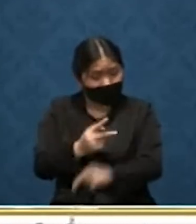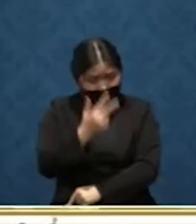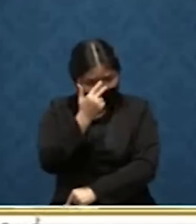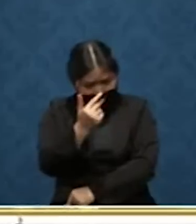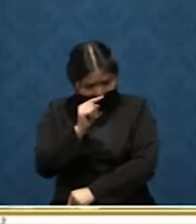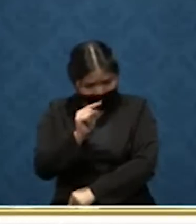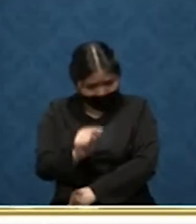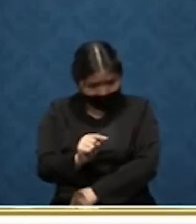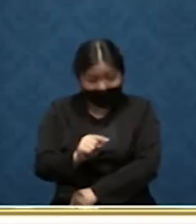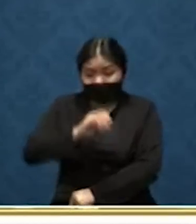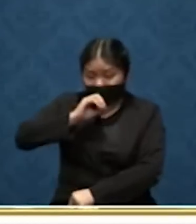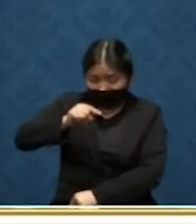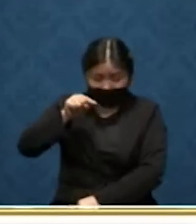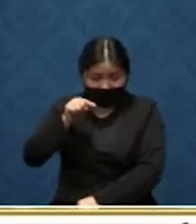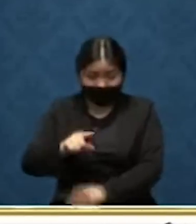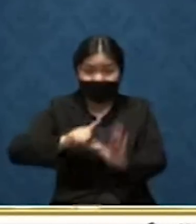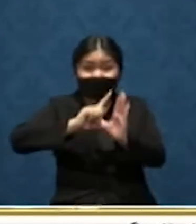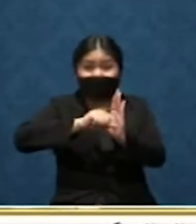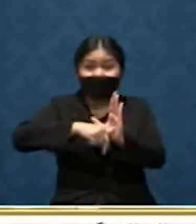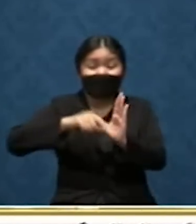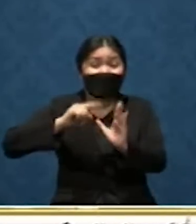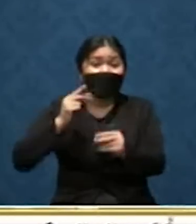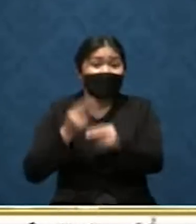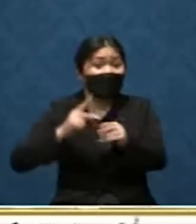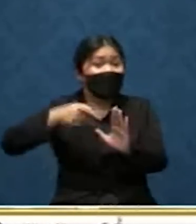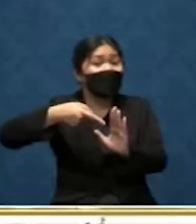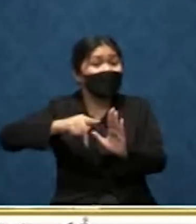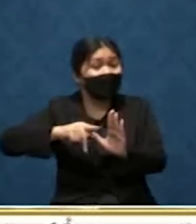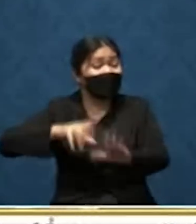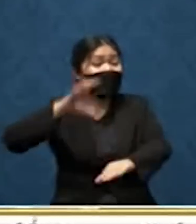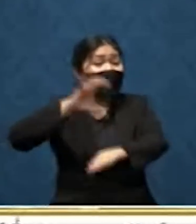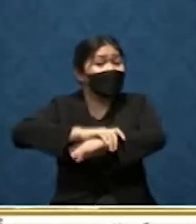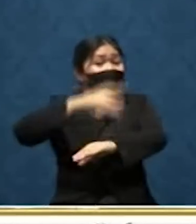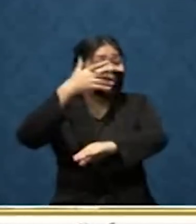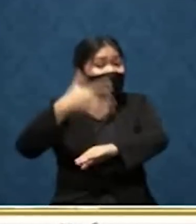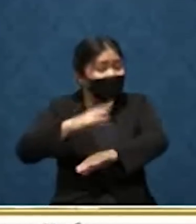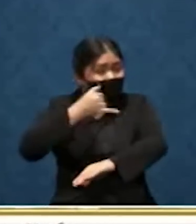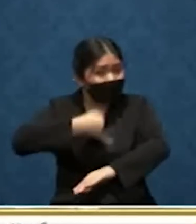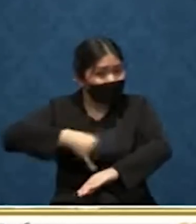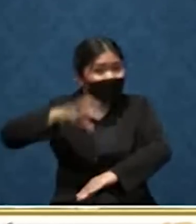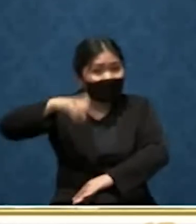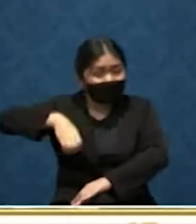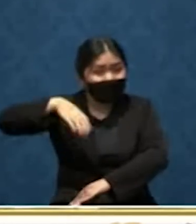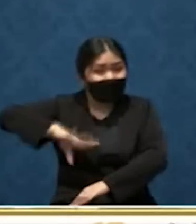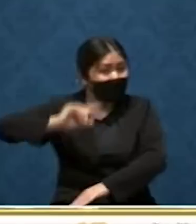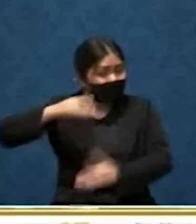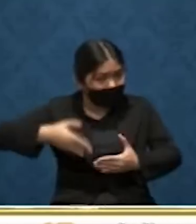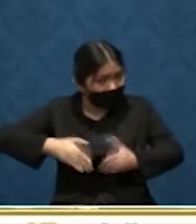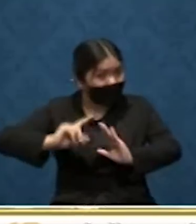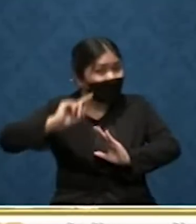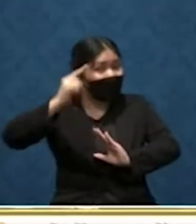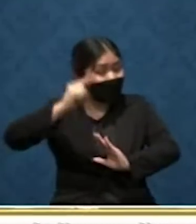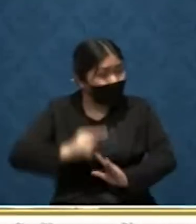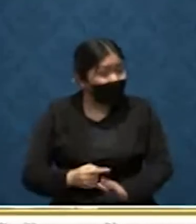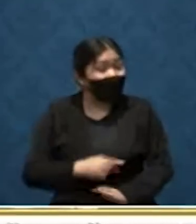ารให้เลขาของตวเองกคอนางป่ปราที่ถูกจับไปแล้วไปจดจัดตั้งบริษัทขึ้นให่เสนอ